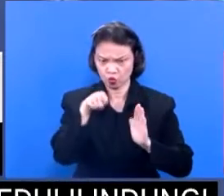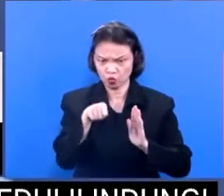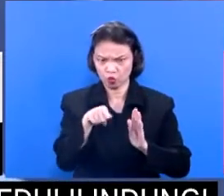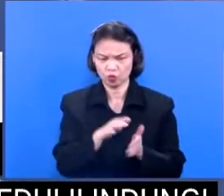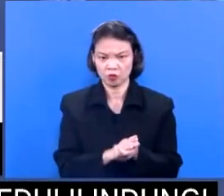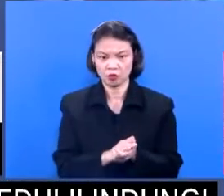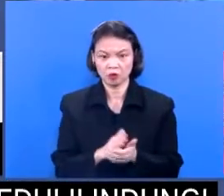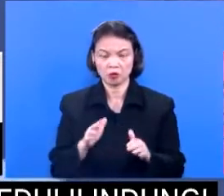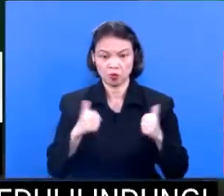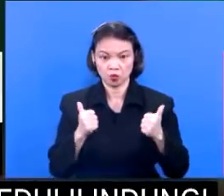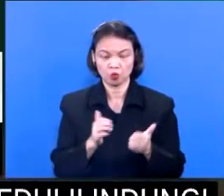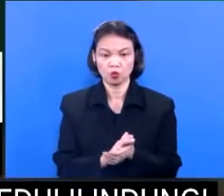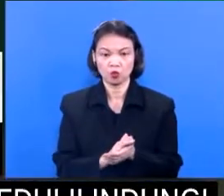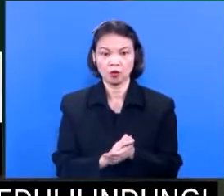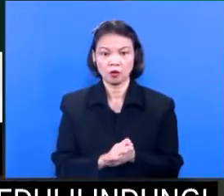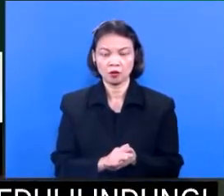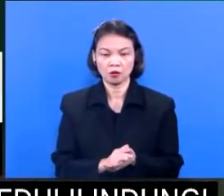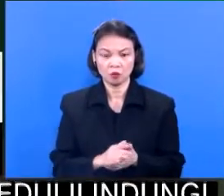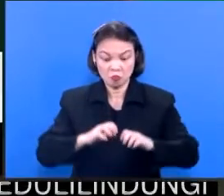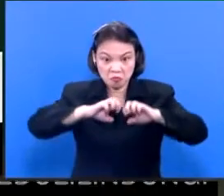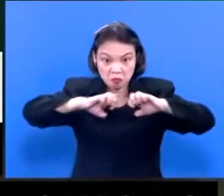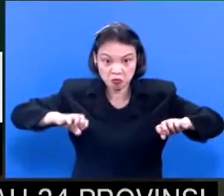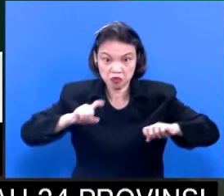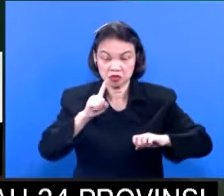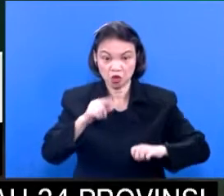sanggup mengurus perkara belakangan justru memperkosa salah satu